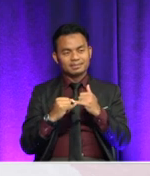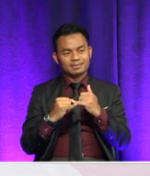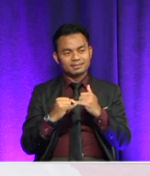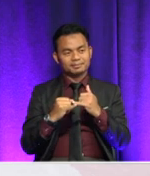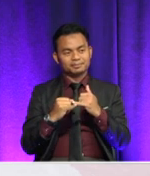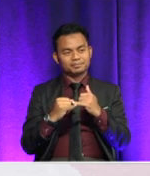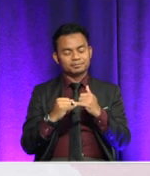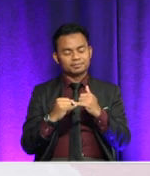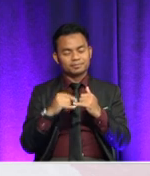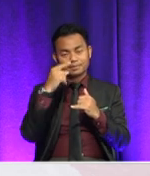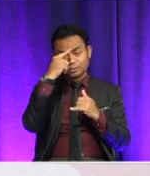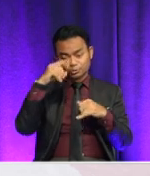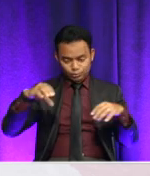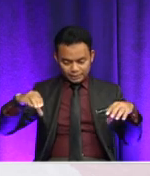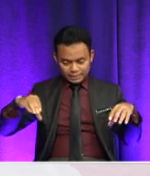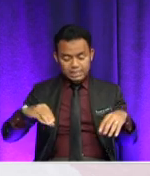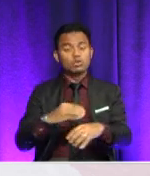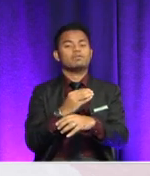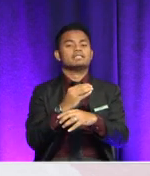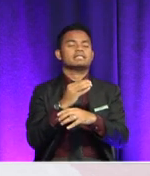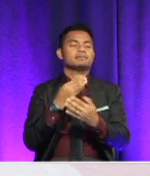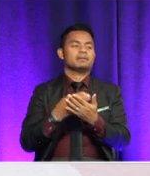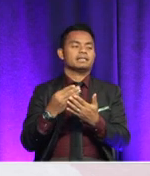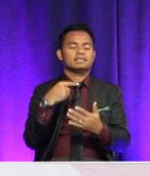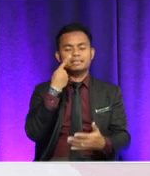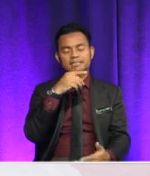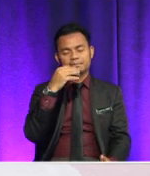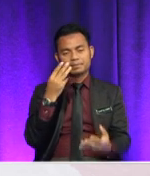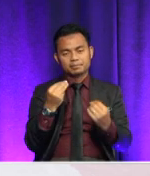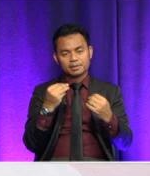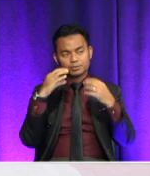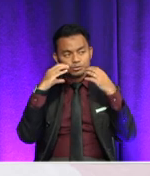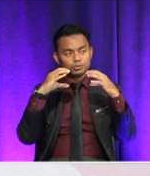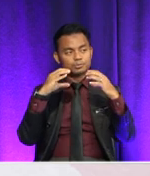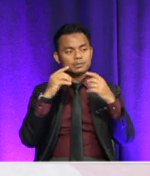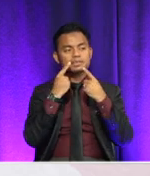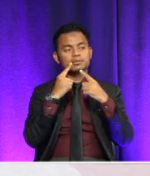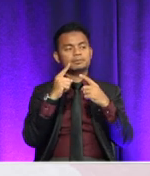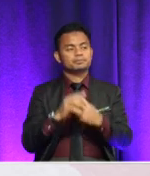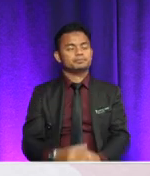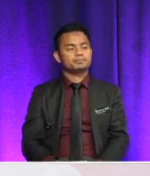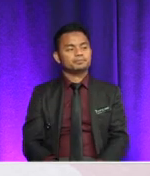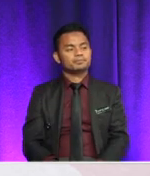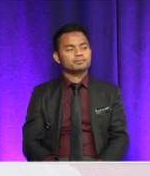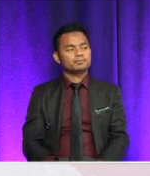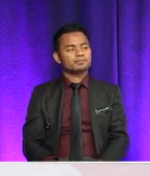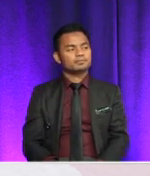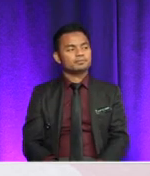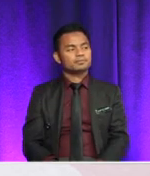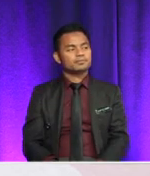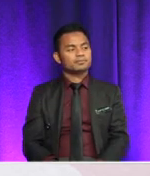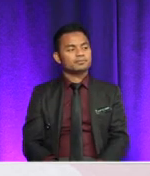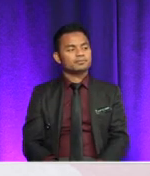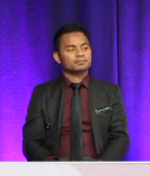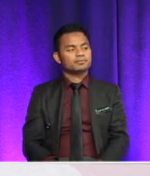siapa Nak coba menjawabnya memberi ayatnya silahkan mungkin